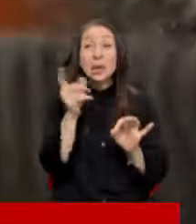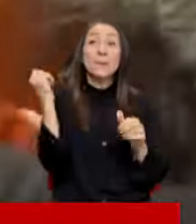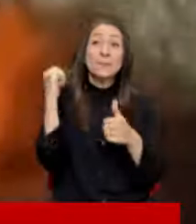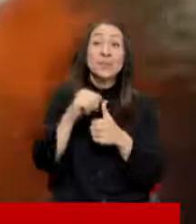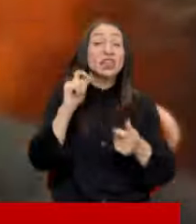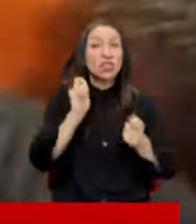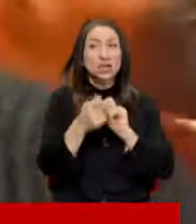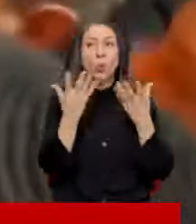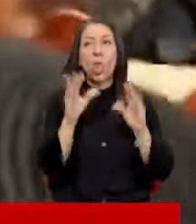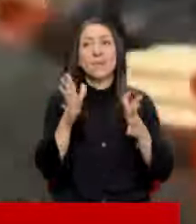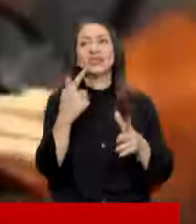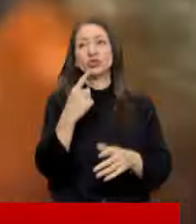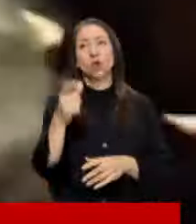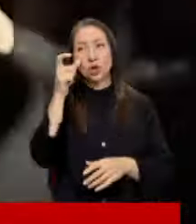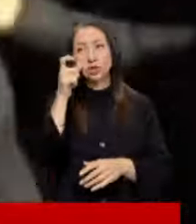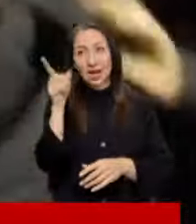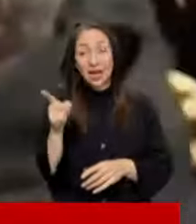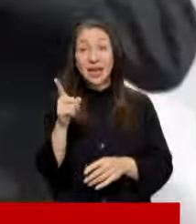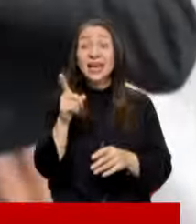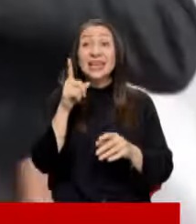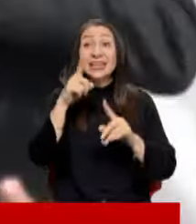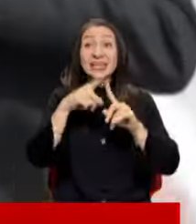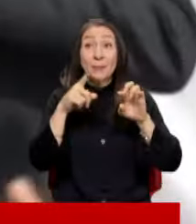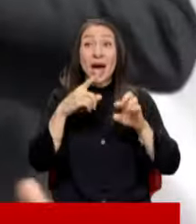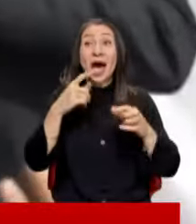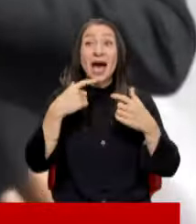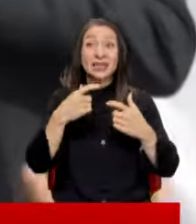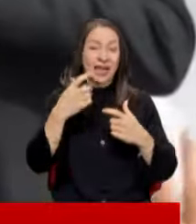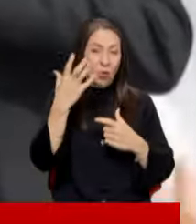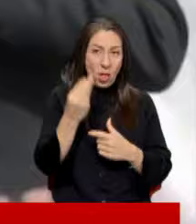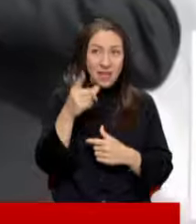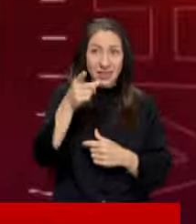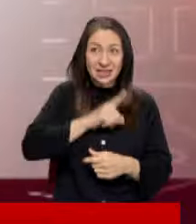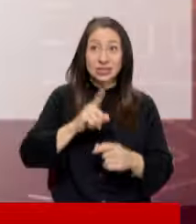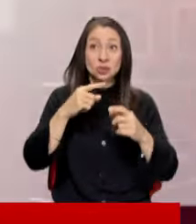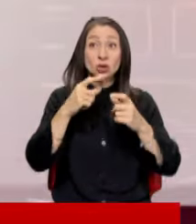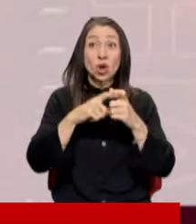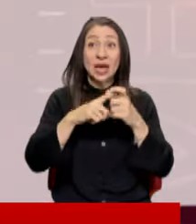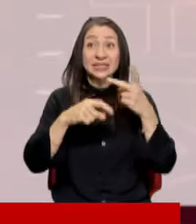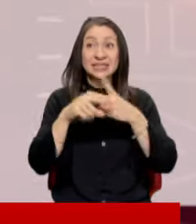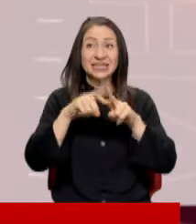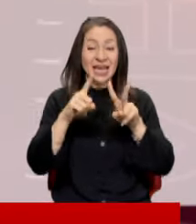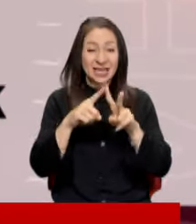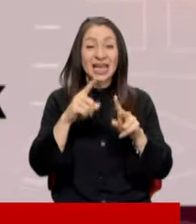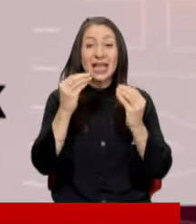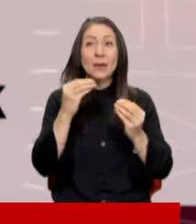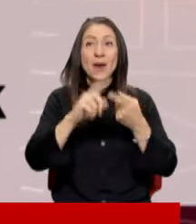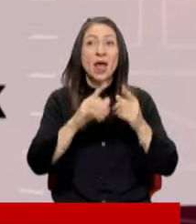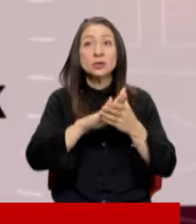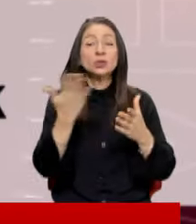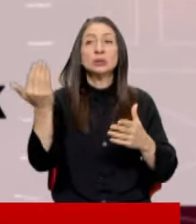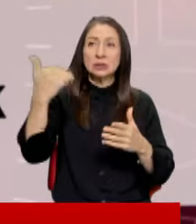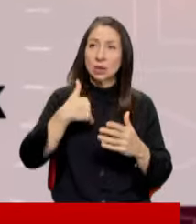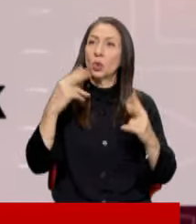daha değişim olabileceğini söyledi Özgür Özel tipin Hatay adayı olan Gökhan zanla ilgili de konuştu Gökhan Zan iyi Parti'den ayrıldıktan sonra